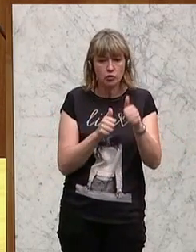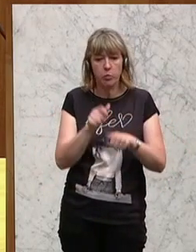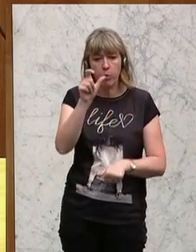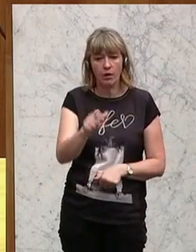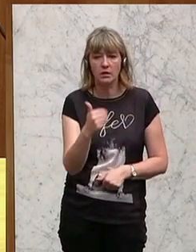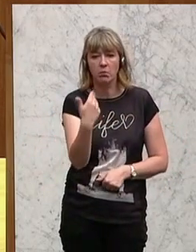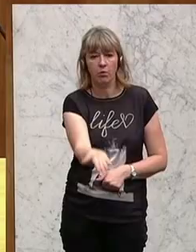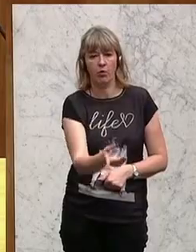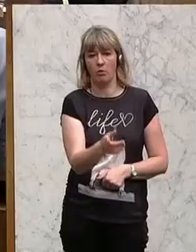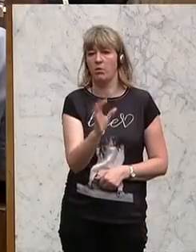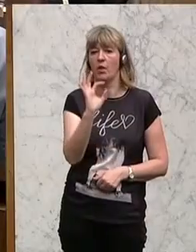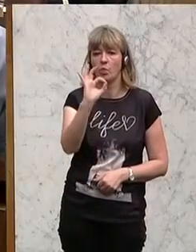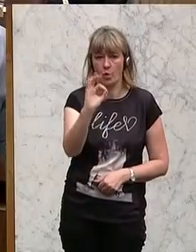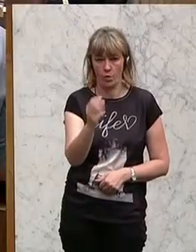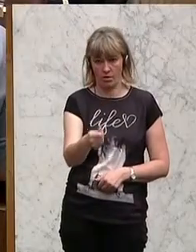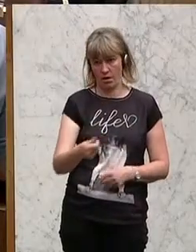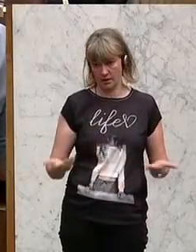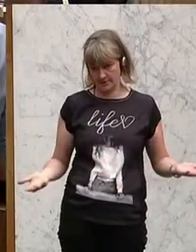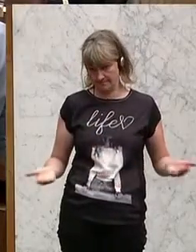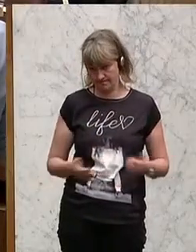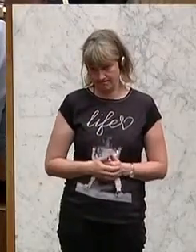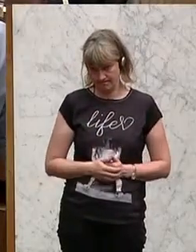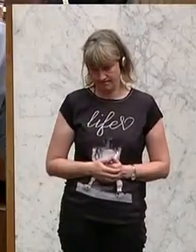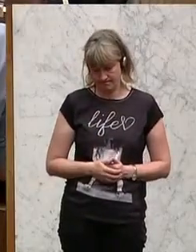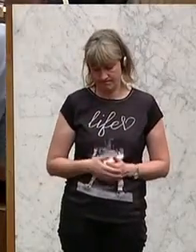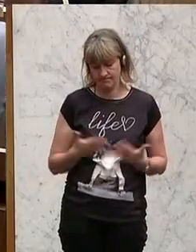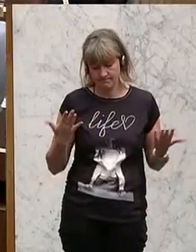ankommt. Und